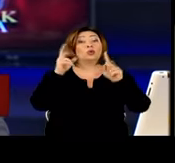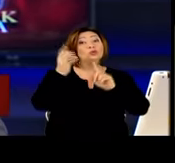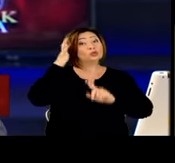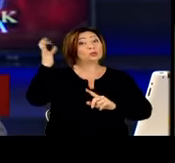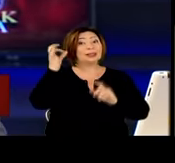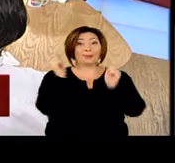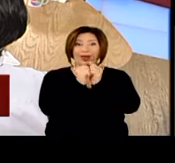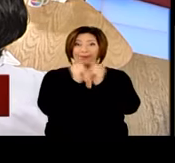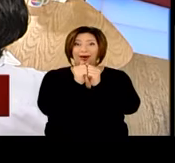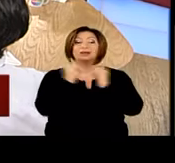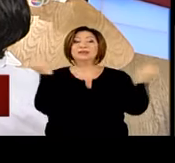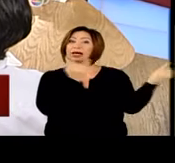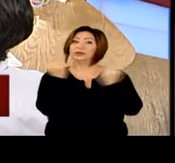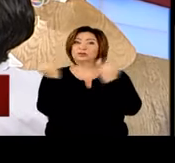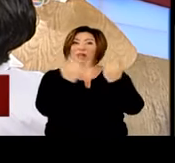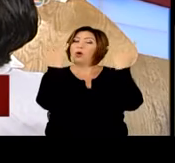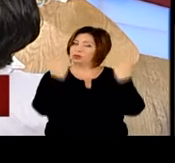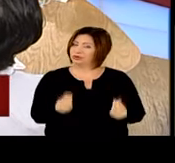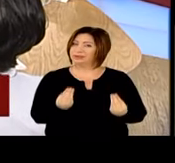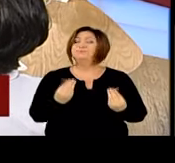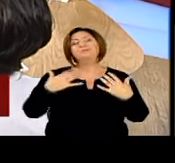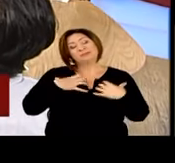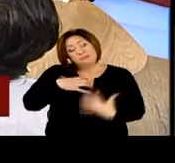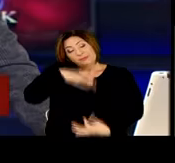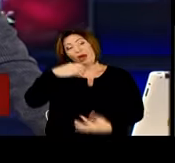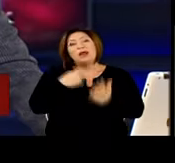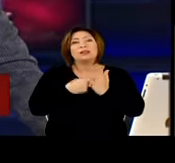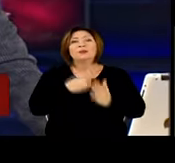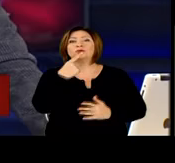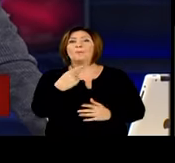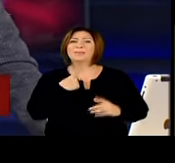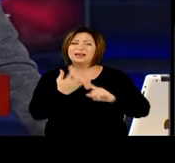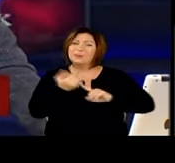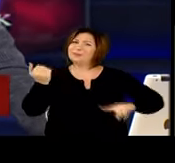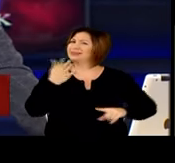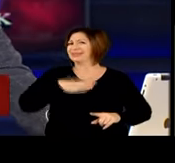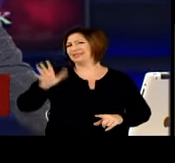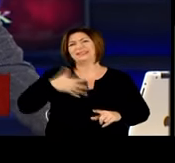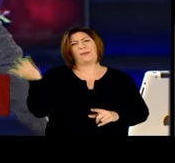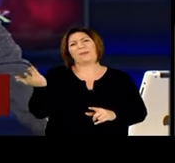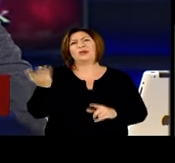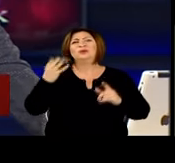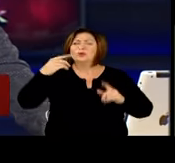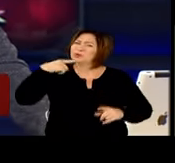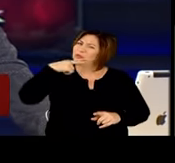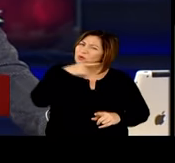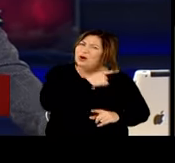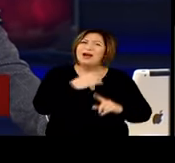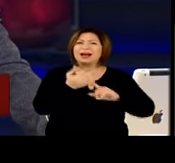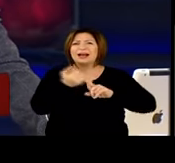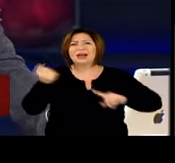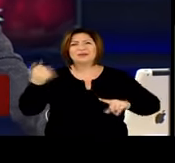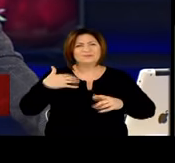uzmanlarıyla birlikte tartışabilmiş olacağız. Şahsen ben hiç kebap sevmem. Zorla çok kebap